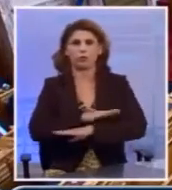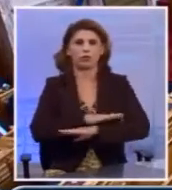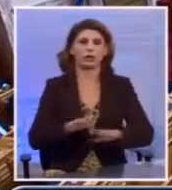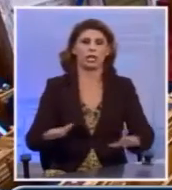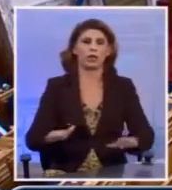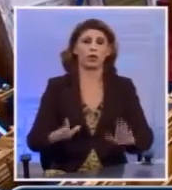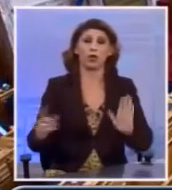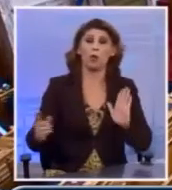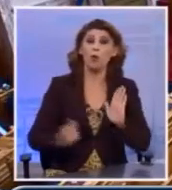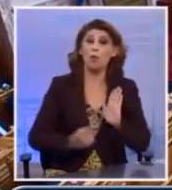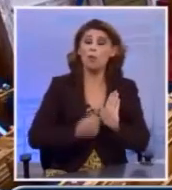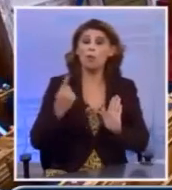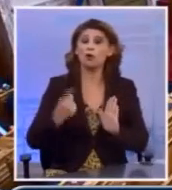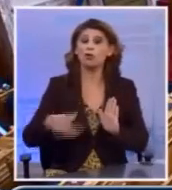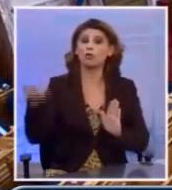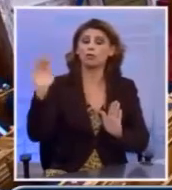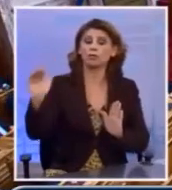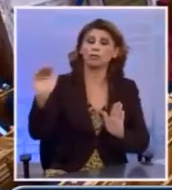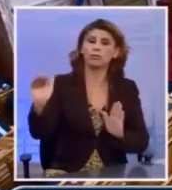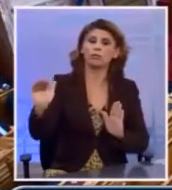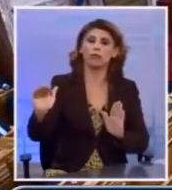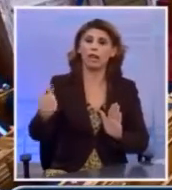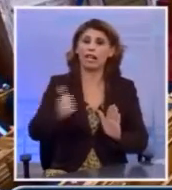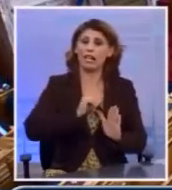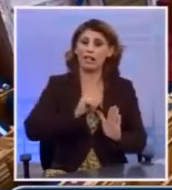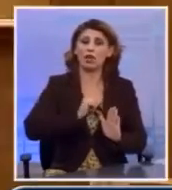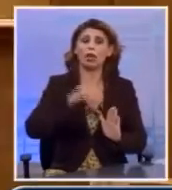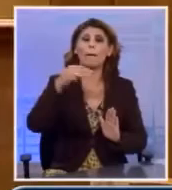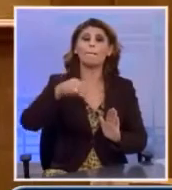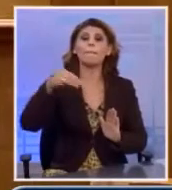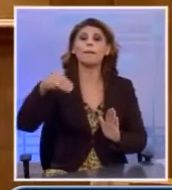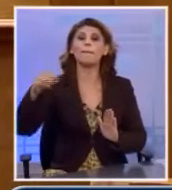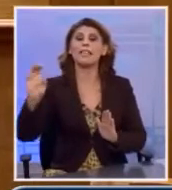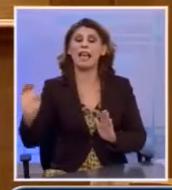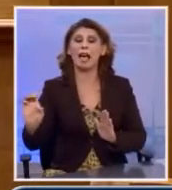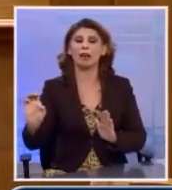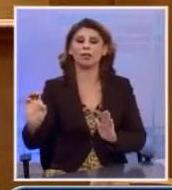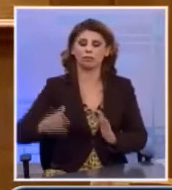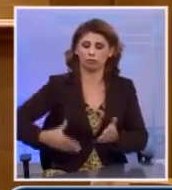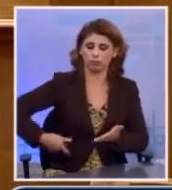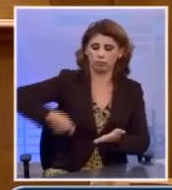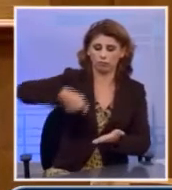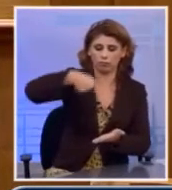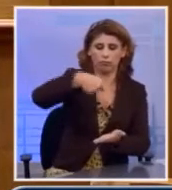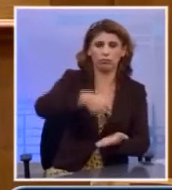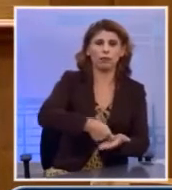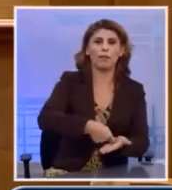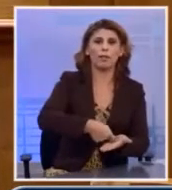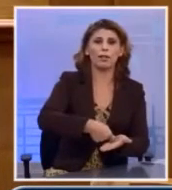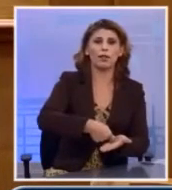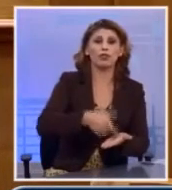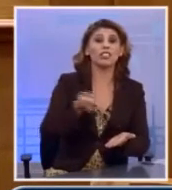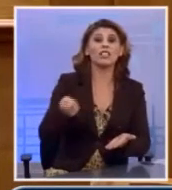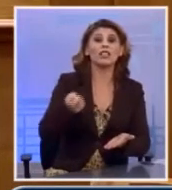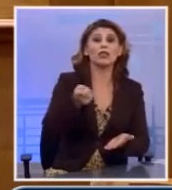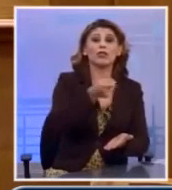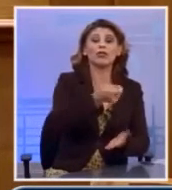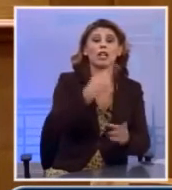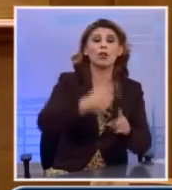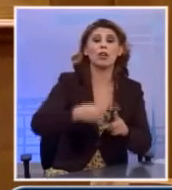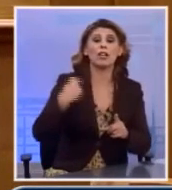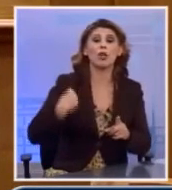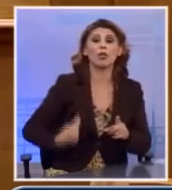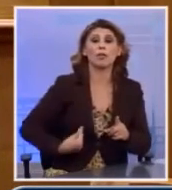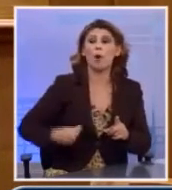φορά καλούνται οι ιδιοκτήτες των μέσων ενημέρωσης να πληρώσουν αυτά που οφείλουν στο ελληνικό δημόσιο και στον ελληνικό